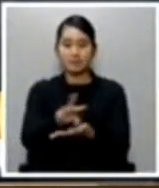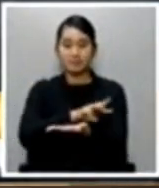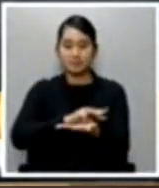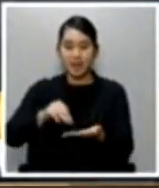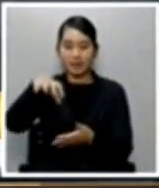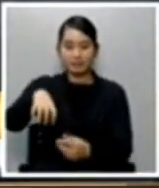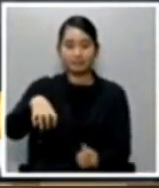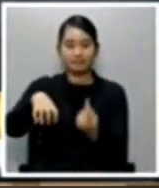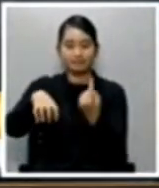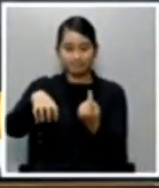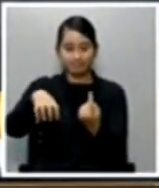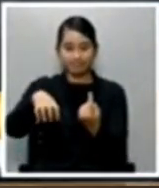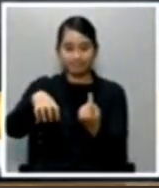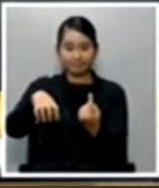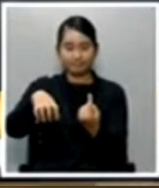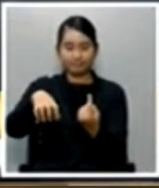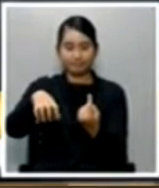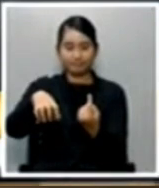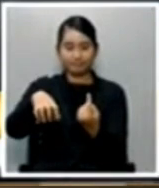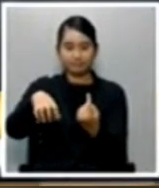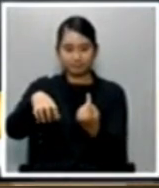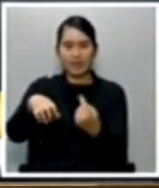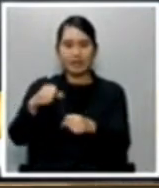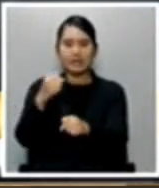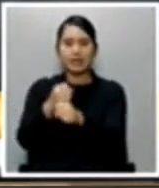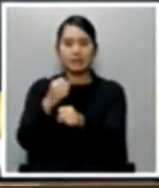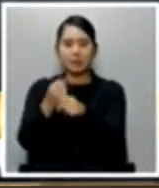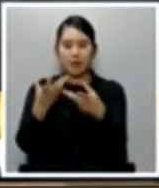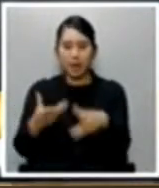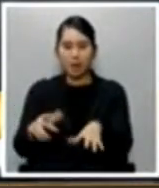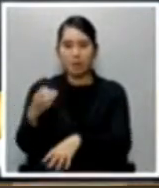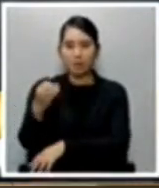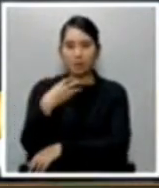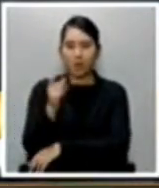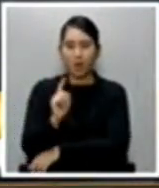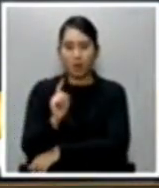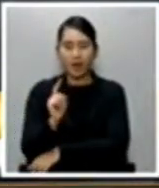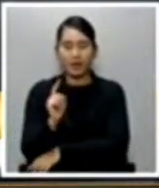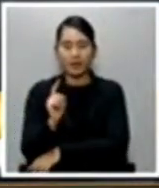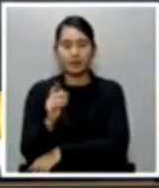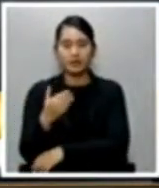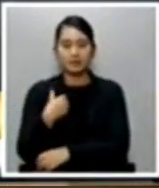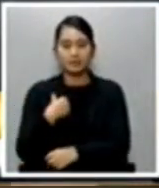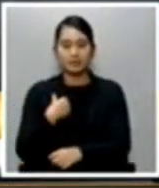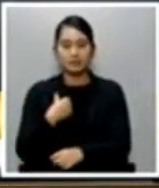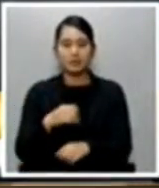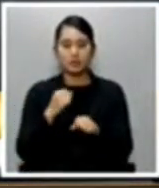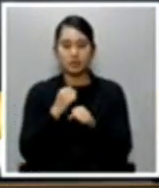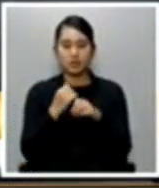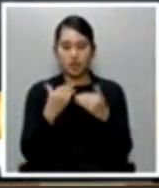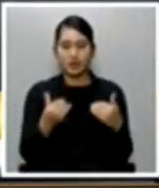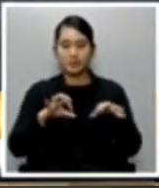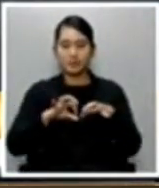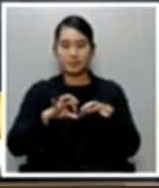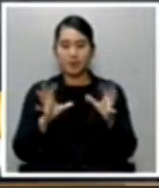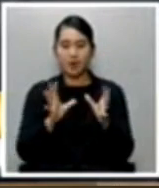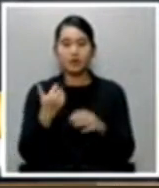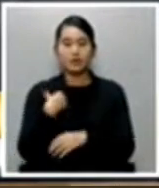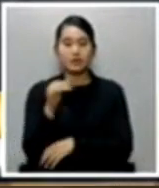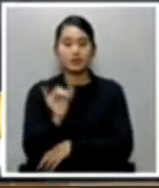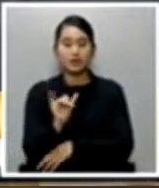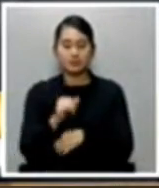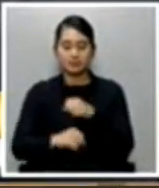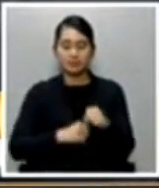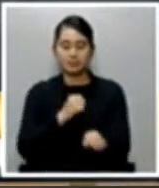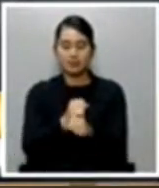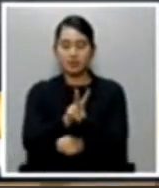ที่1นะครับที่ผมถามไปเนี่ยเขาบอกว่ามคอ2ที่ท่านบอกว่าเป็นอันที่ยังไม่ได้ปลดล็อกเนี่ยเขาบอกว่า